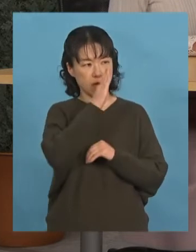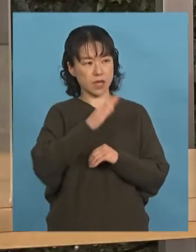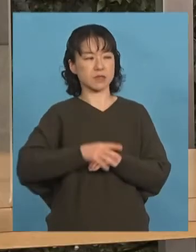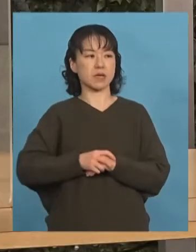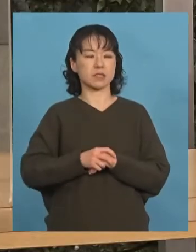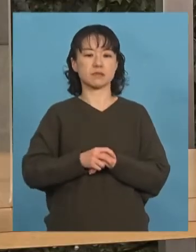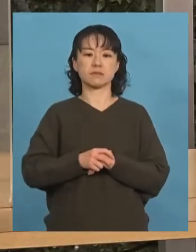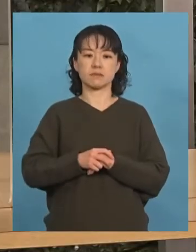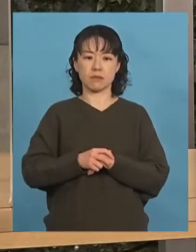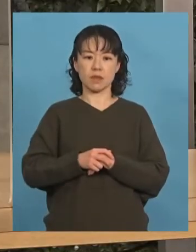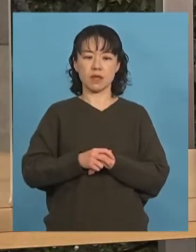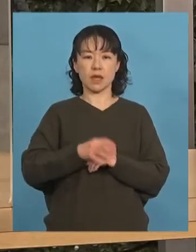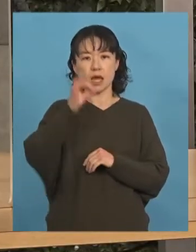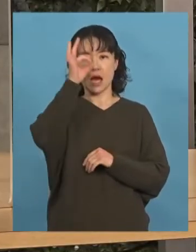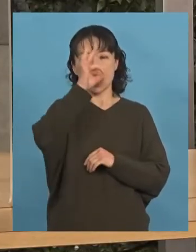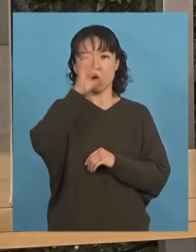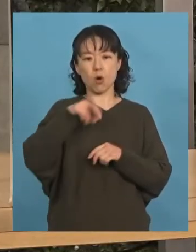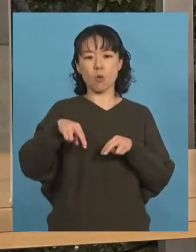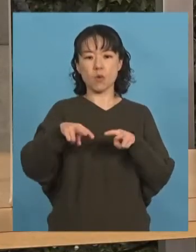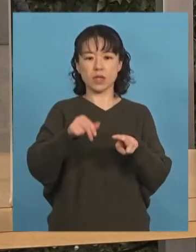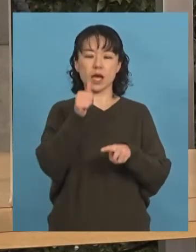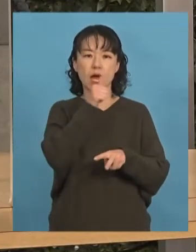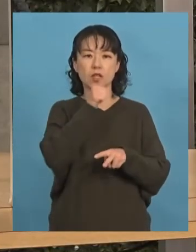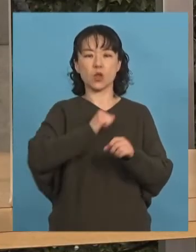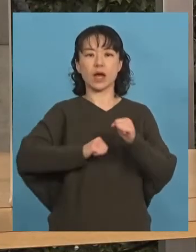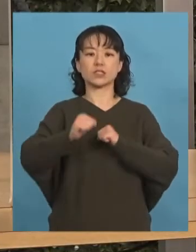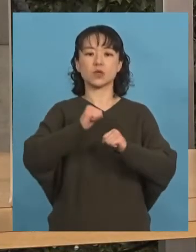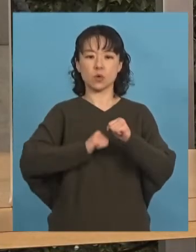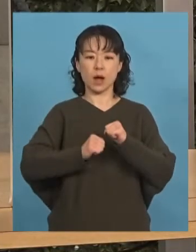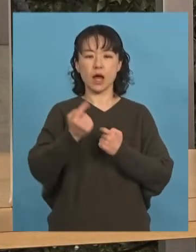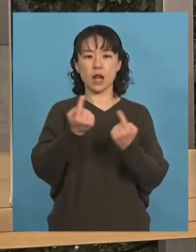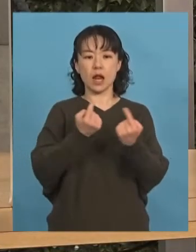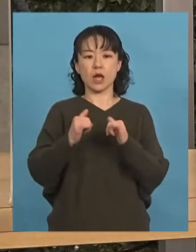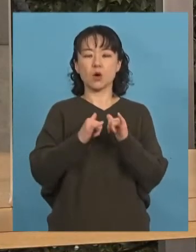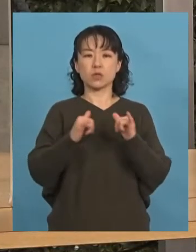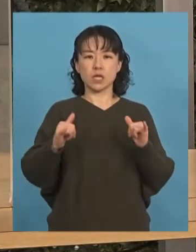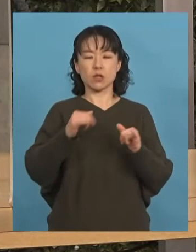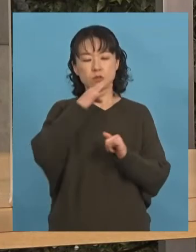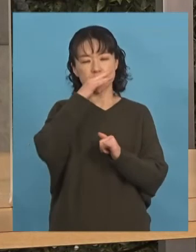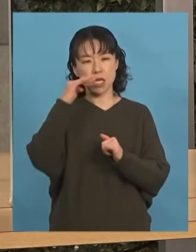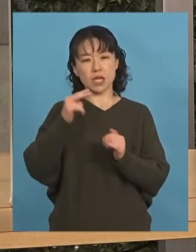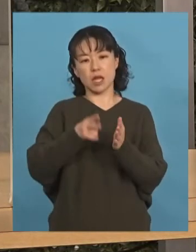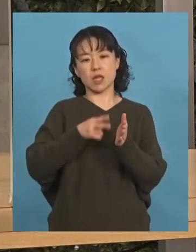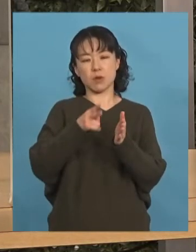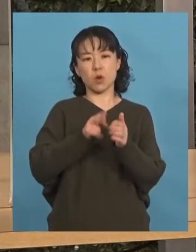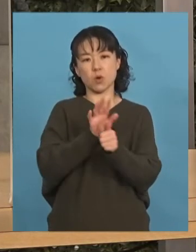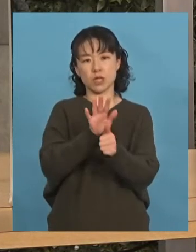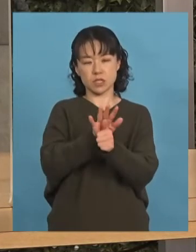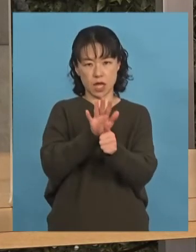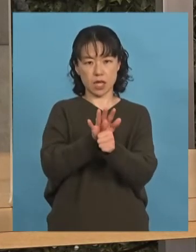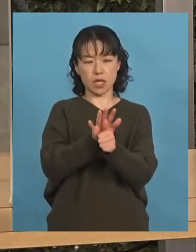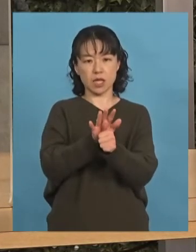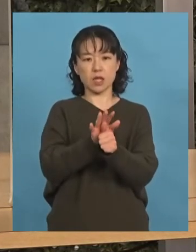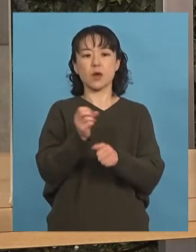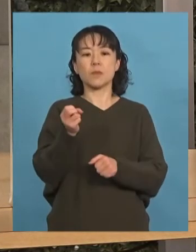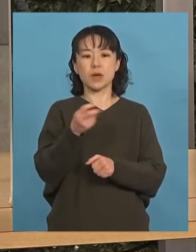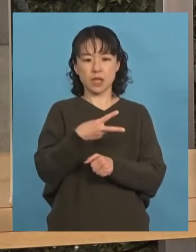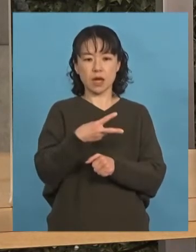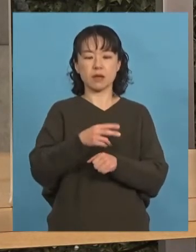い、観光ボランティアガイドの活動は来訪者の素敵な旅のお手伝いができるだけでな